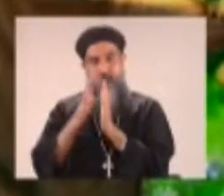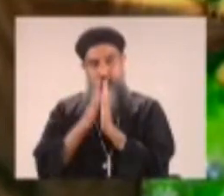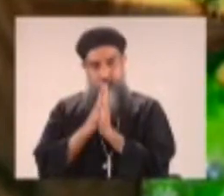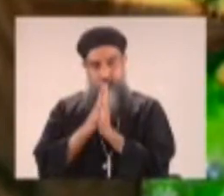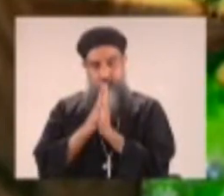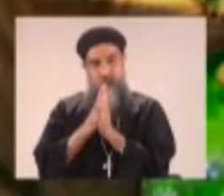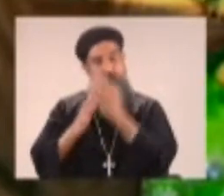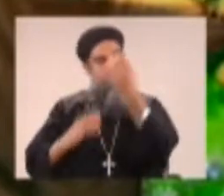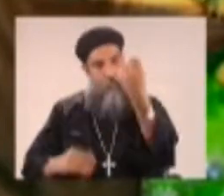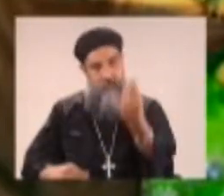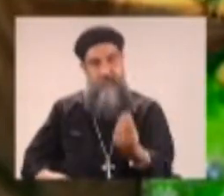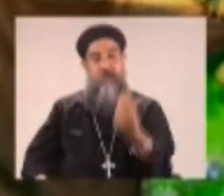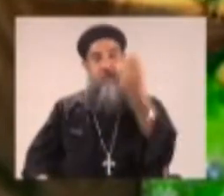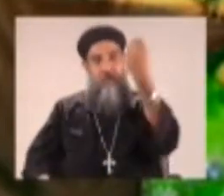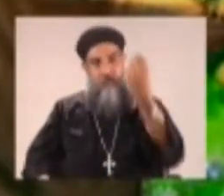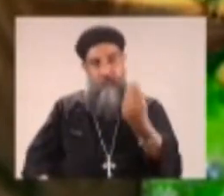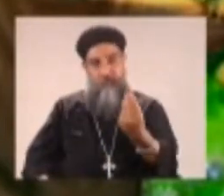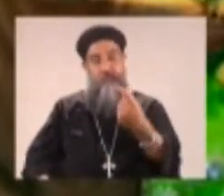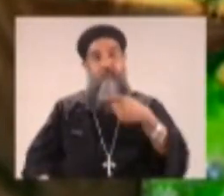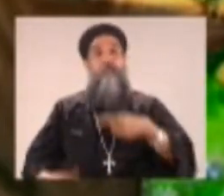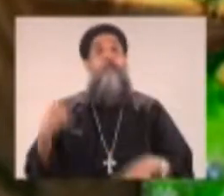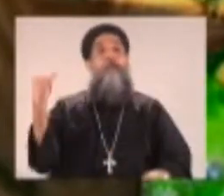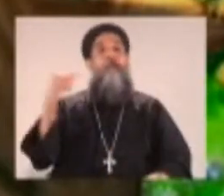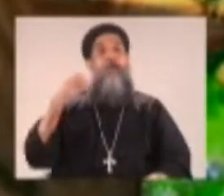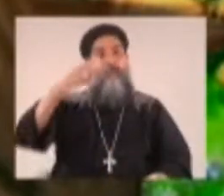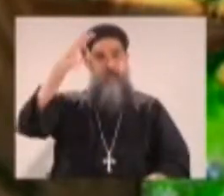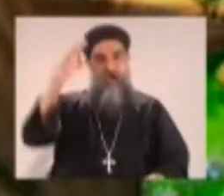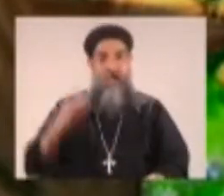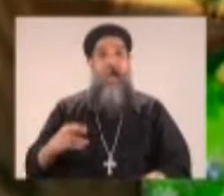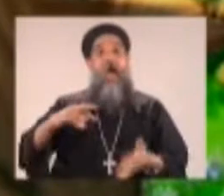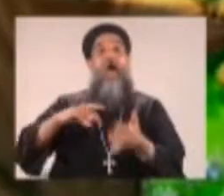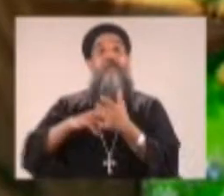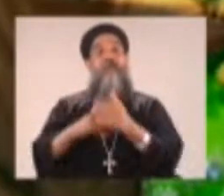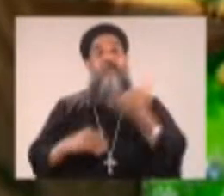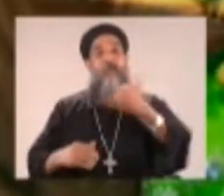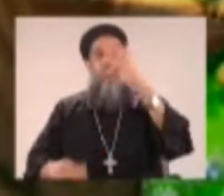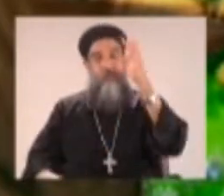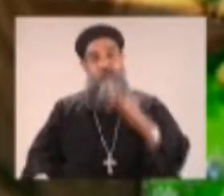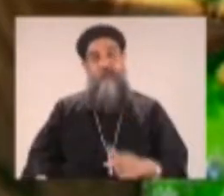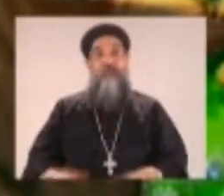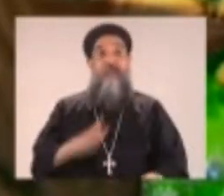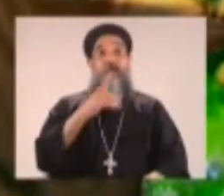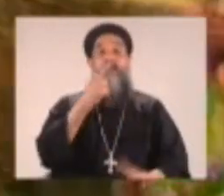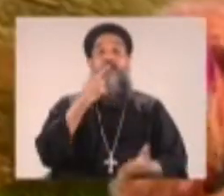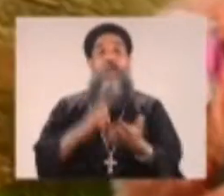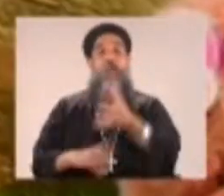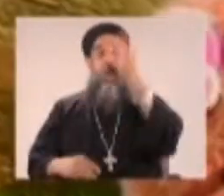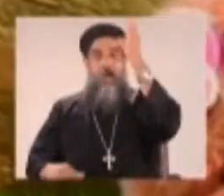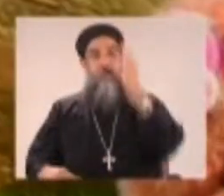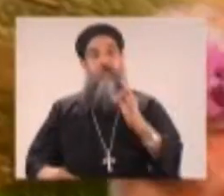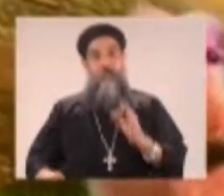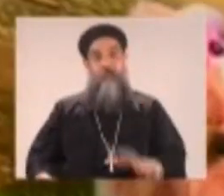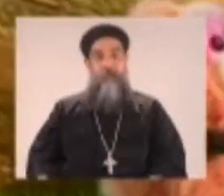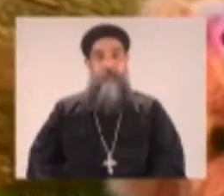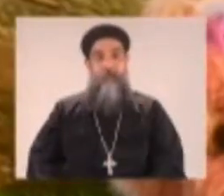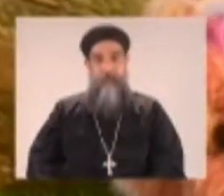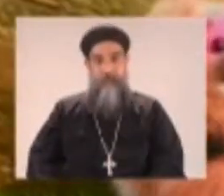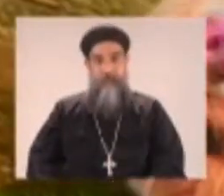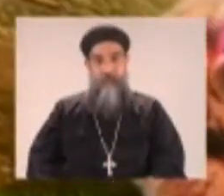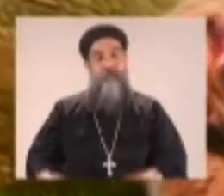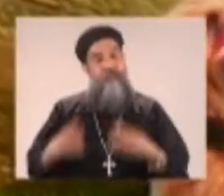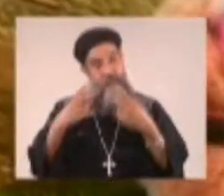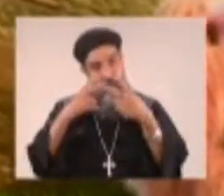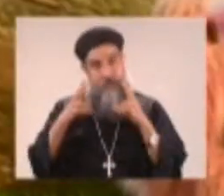ايوة طبعا، متهيألي ده وقت مناسب عشان اقول لكم حكاية من الكتاب المقدس. يا سلام